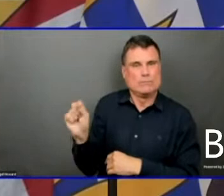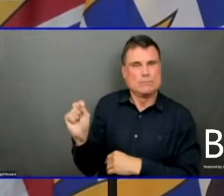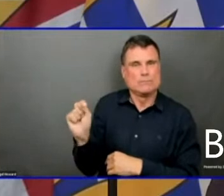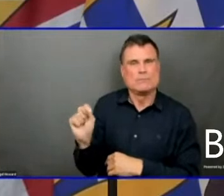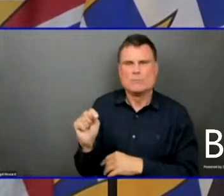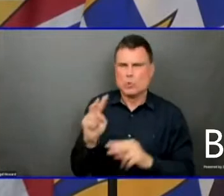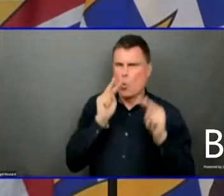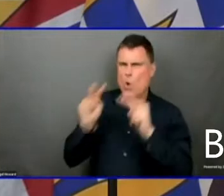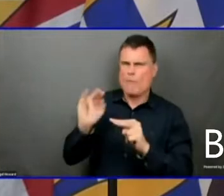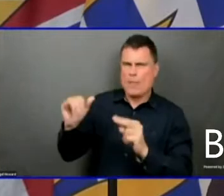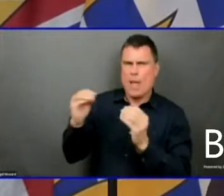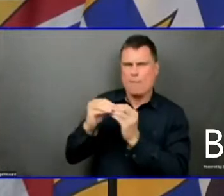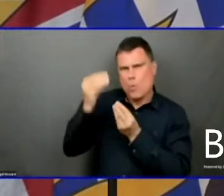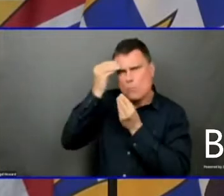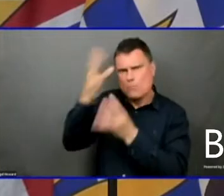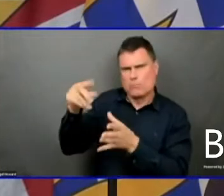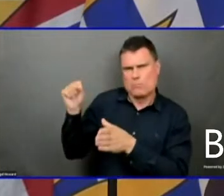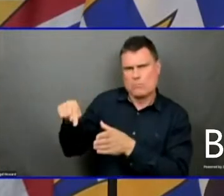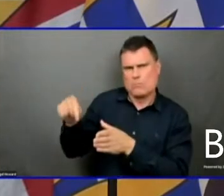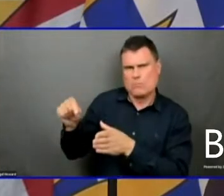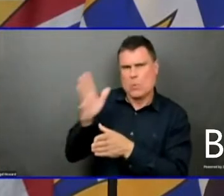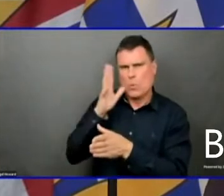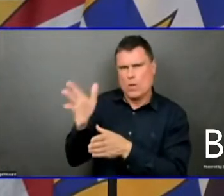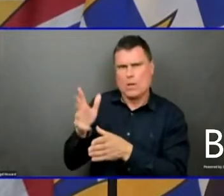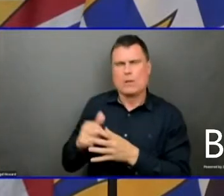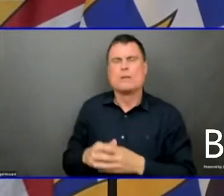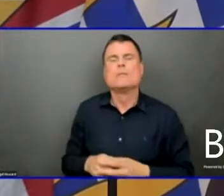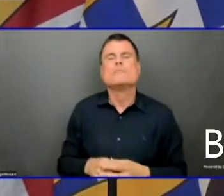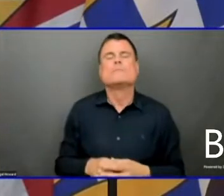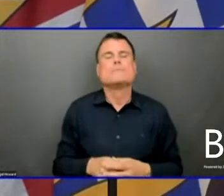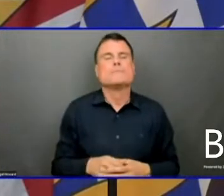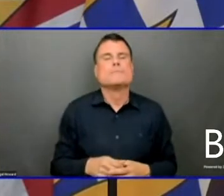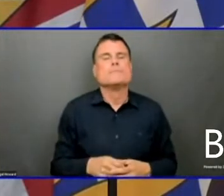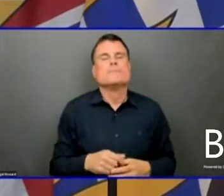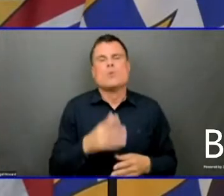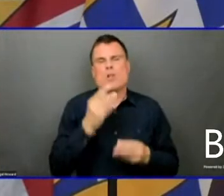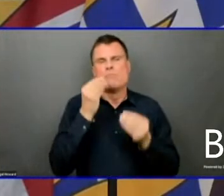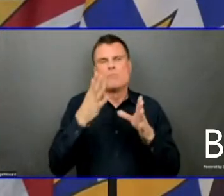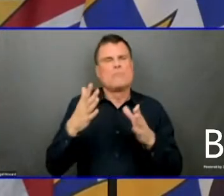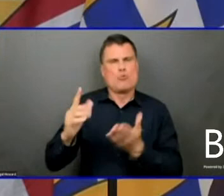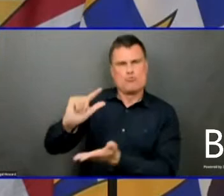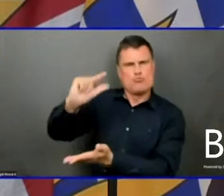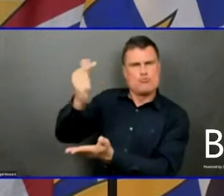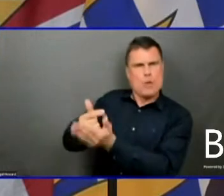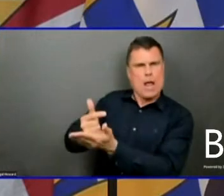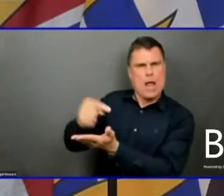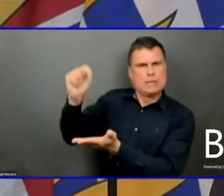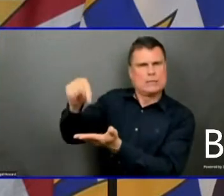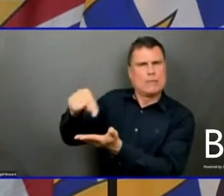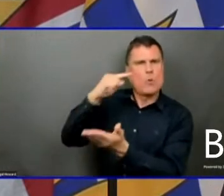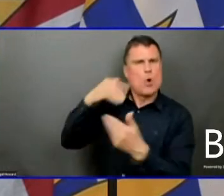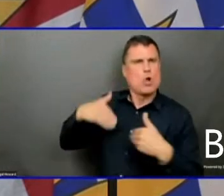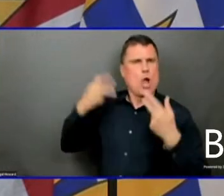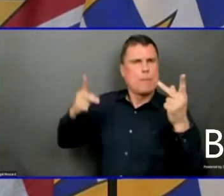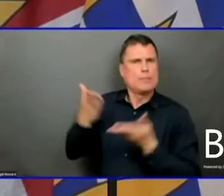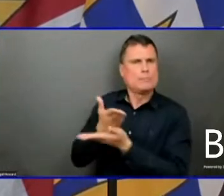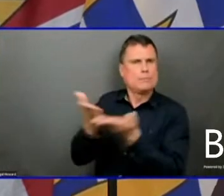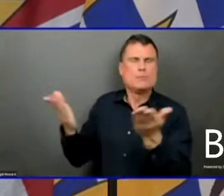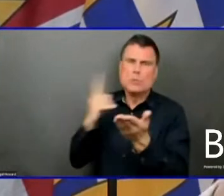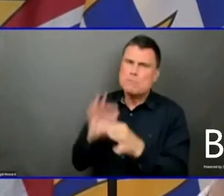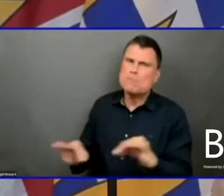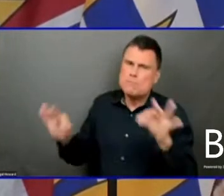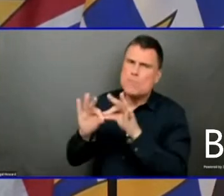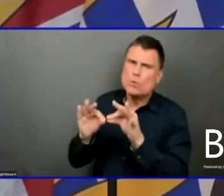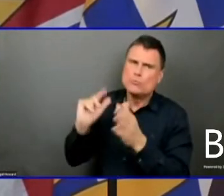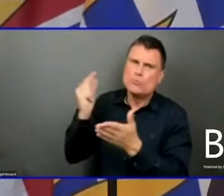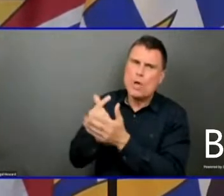毕业典礼或者是这种活动让他们，所以请你们保持关注我们。 I will say yesterday as well, we communicated that we